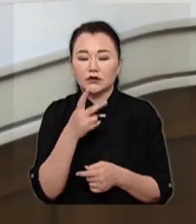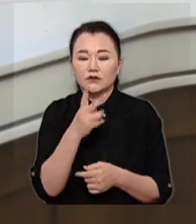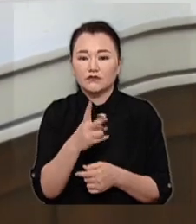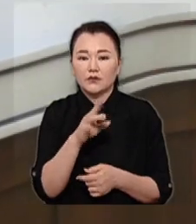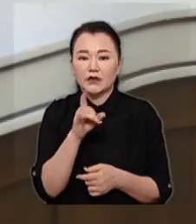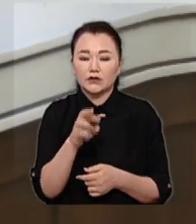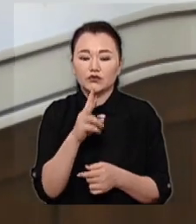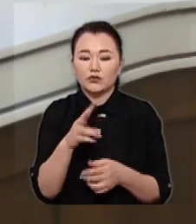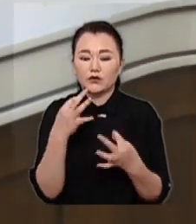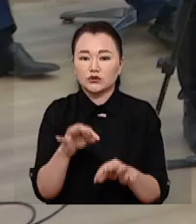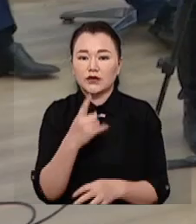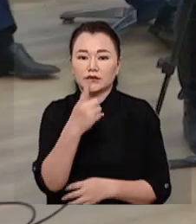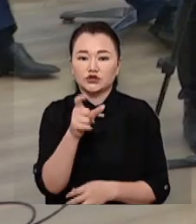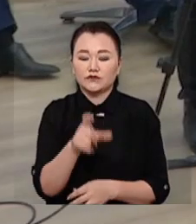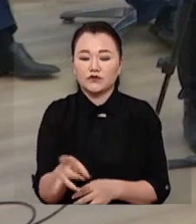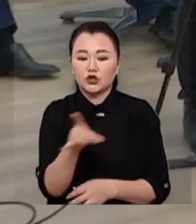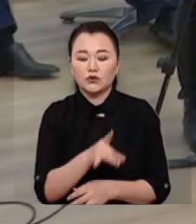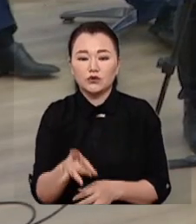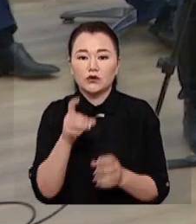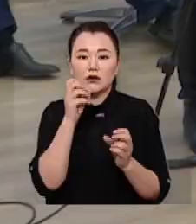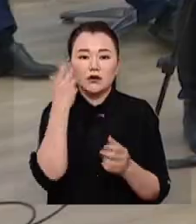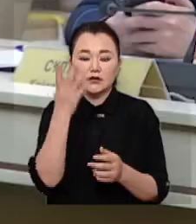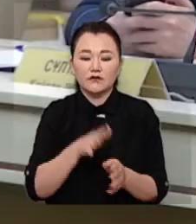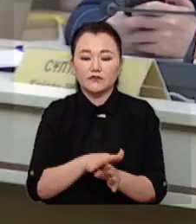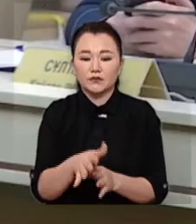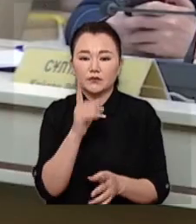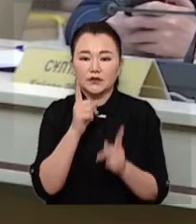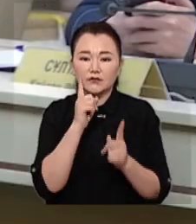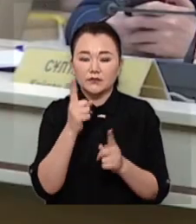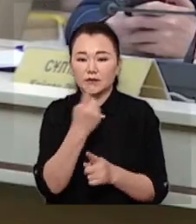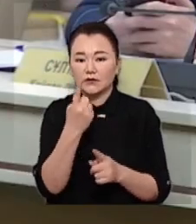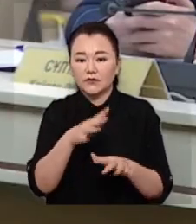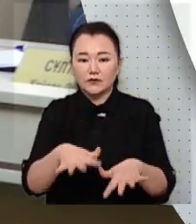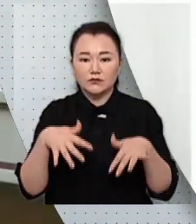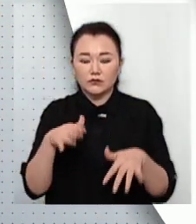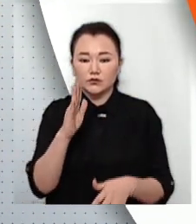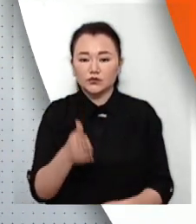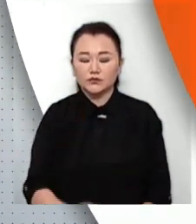Кто прошел по одномандатным округам? Когда состоится первое заседание Мажилиса?